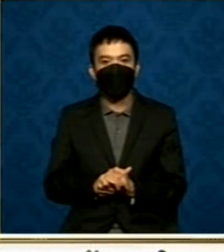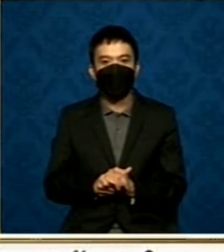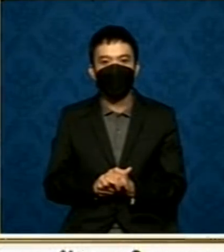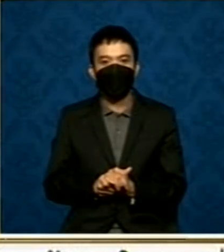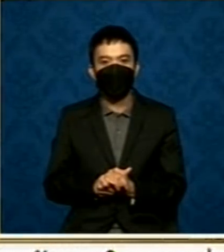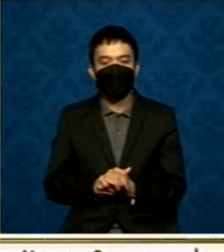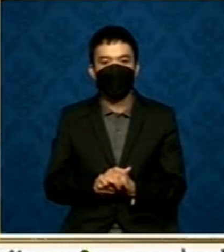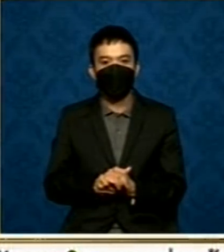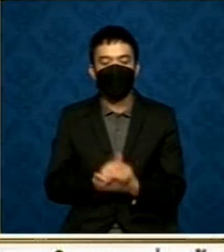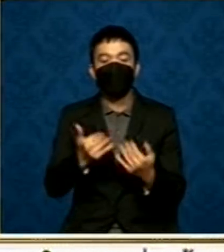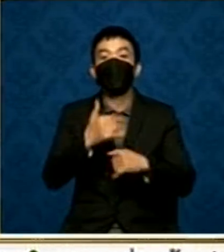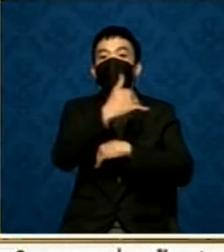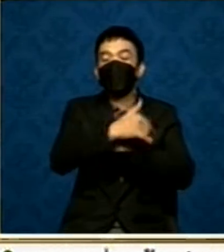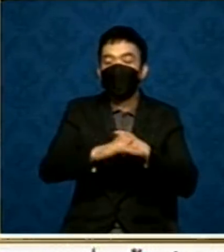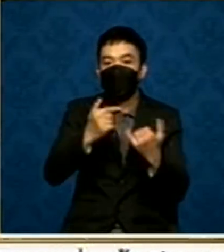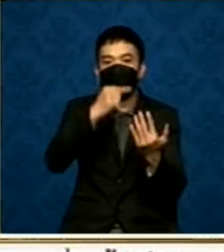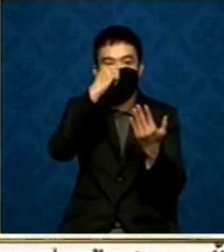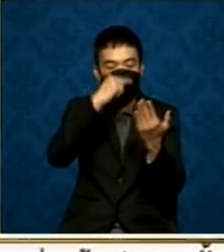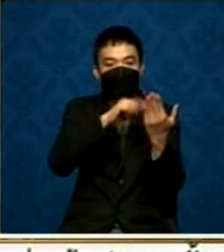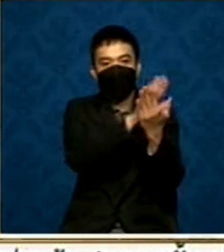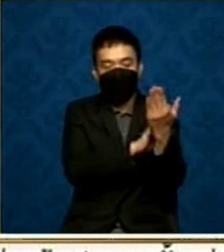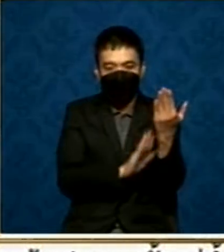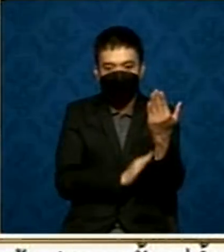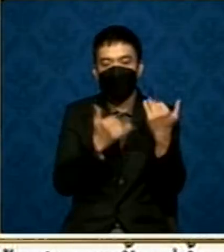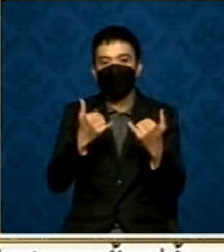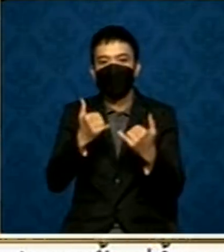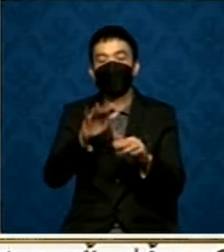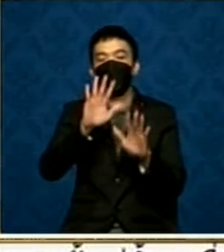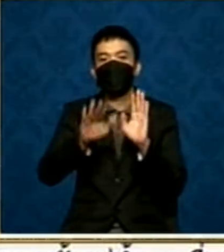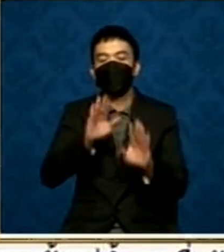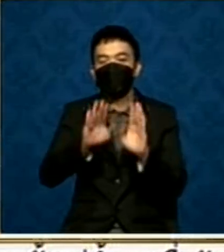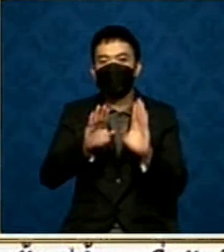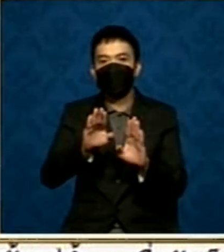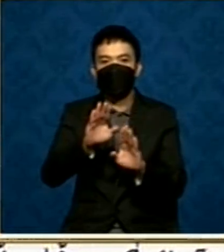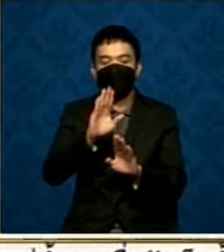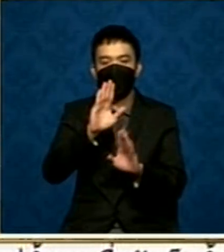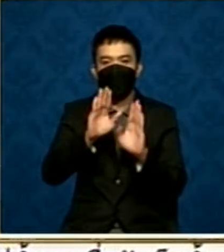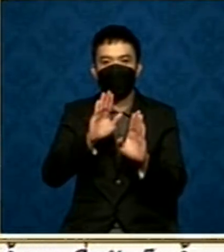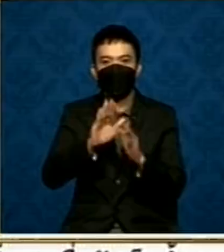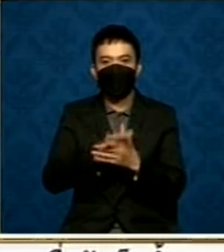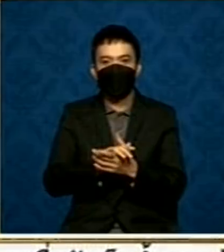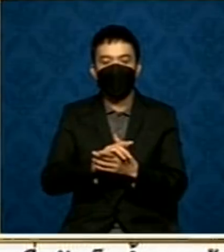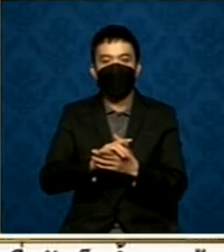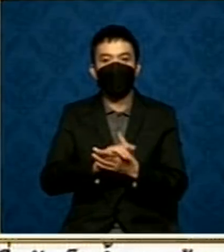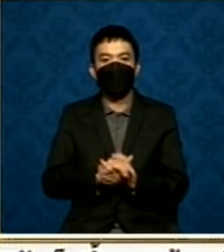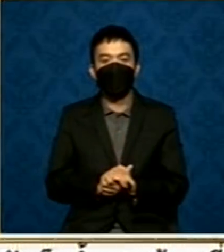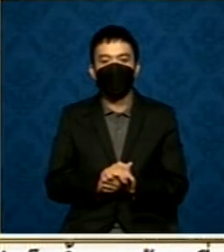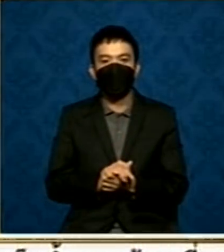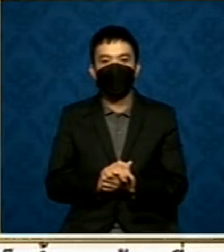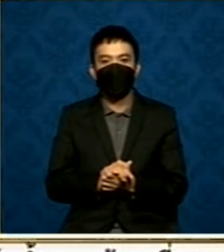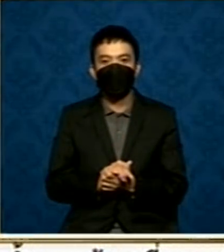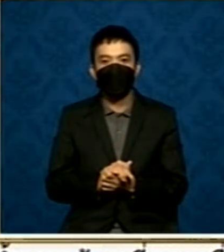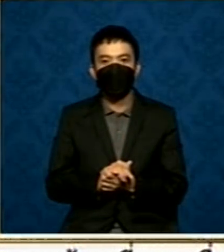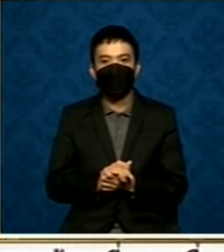จากภาคอกาชนทไทย จำนวนโลมทวเซ็เจ็ตัน แต่เราเอาไปไม่ได้หมด